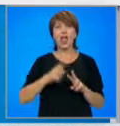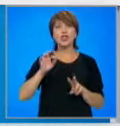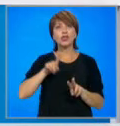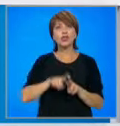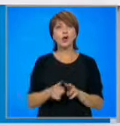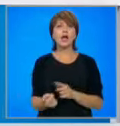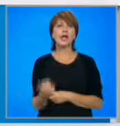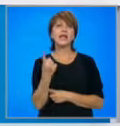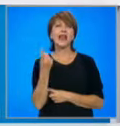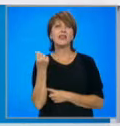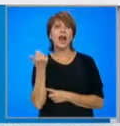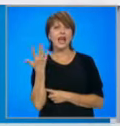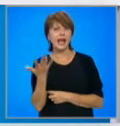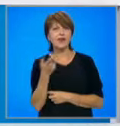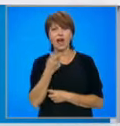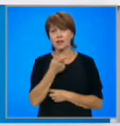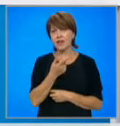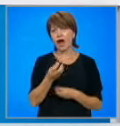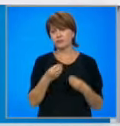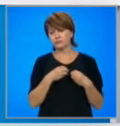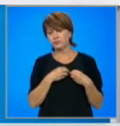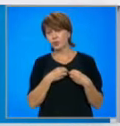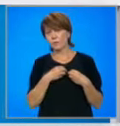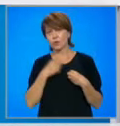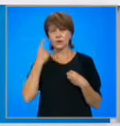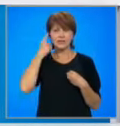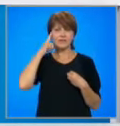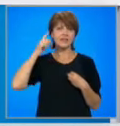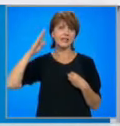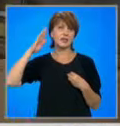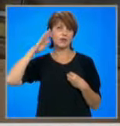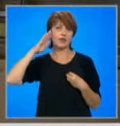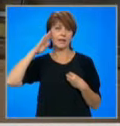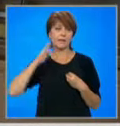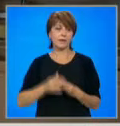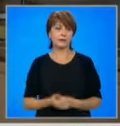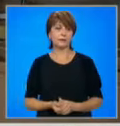левове, въпреки че е била добросъвестен служител. Репортаж на Майя Димитрова.